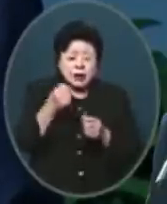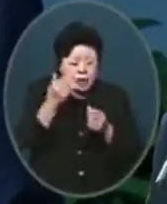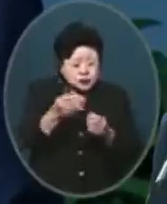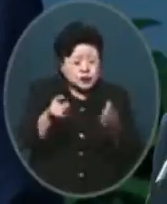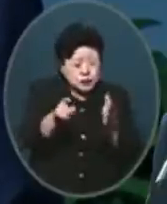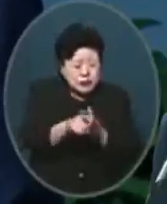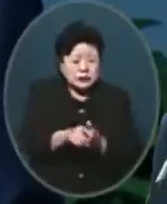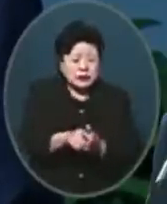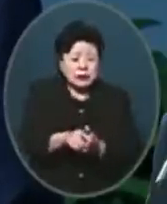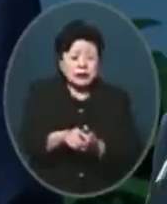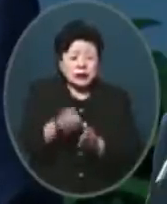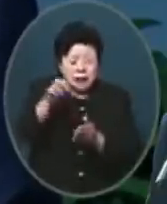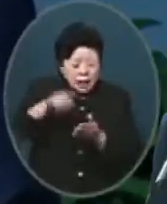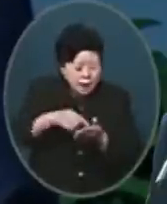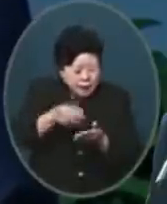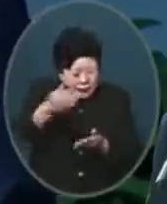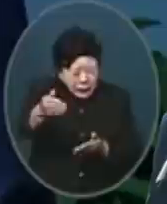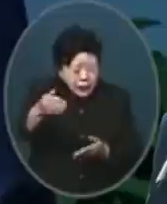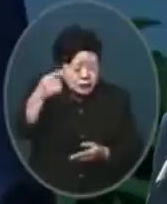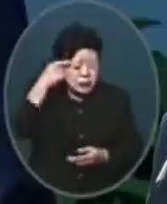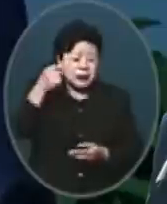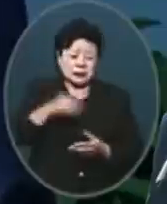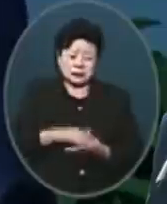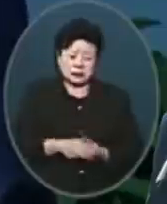위해서 대가를 지불했다는 것을 알 수 있는 것입니다.